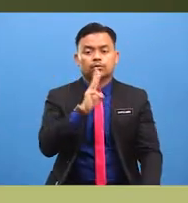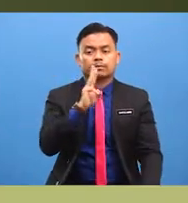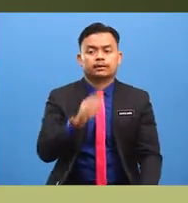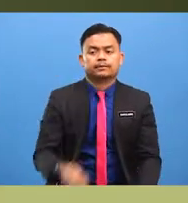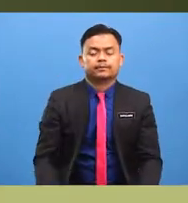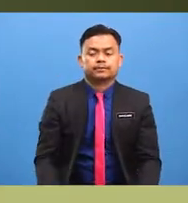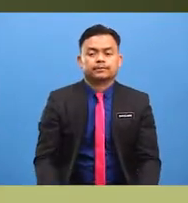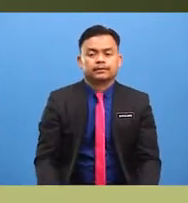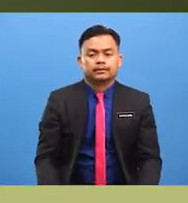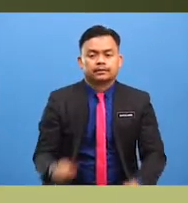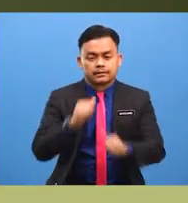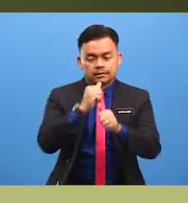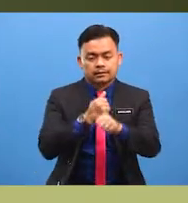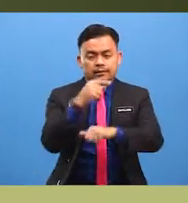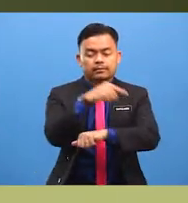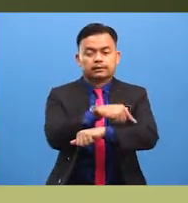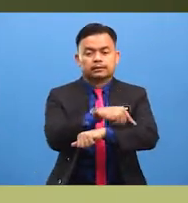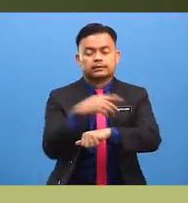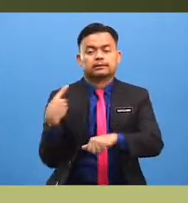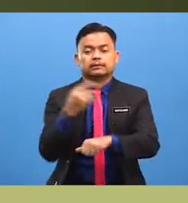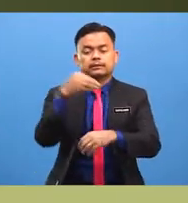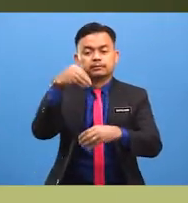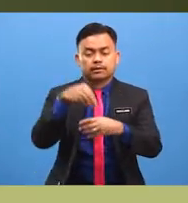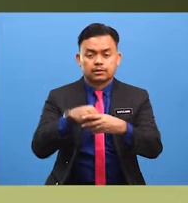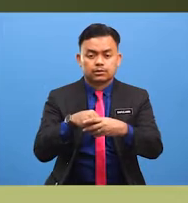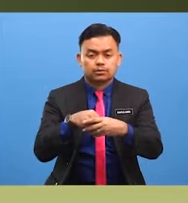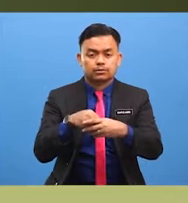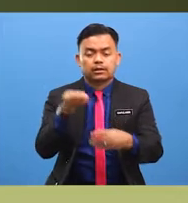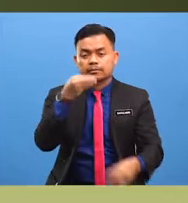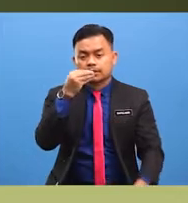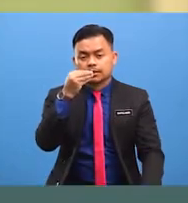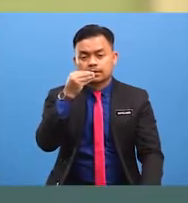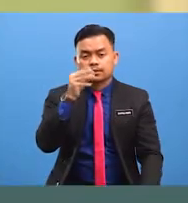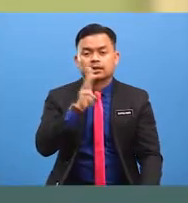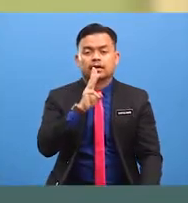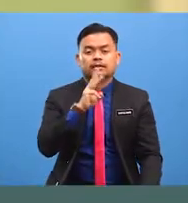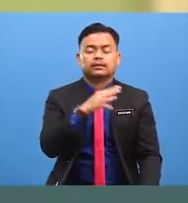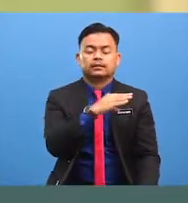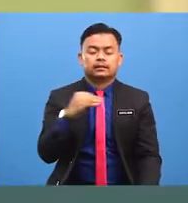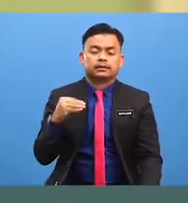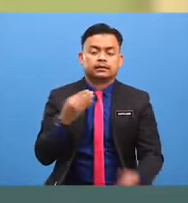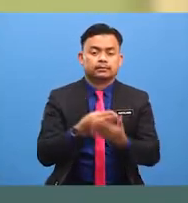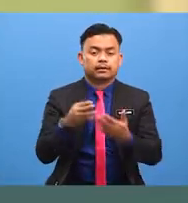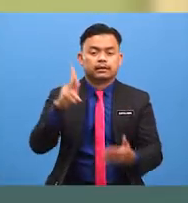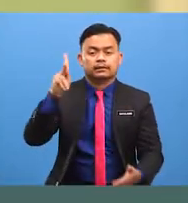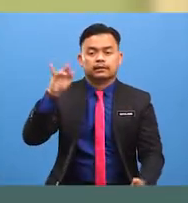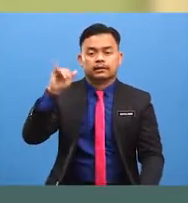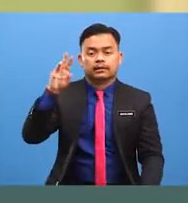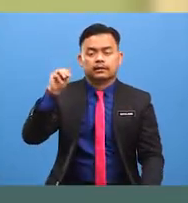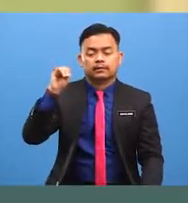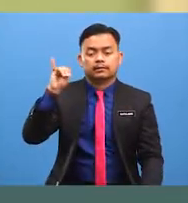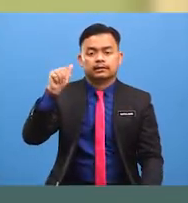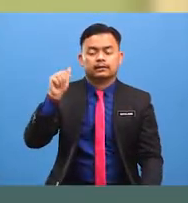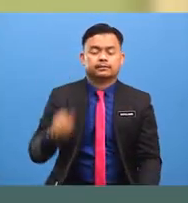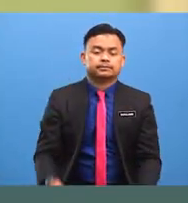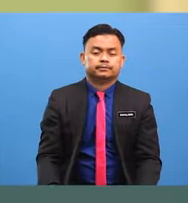memasukkan makanan, air, bahan kimia ke dalam badan kita. Sebahagian bahan-bahan tersebut diserap